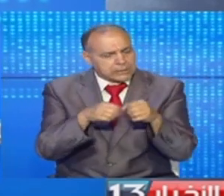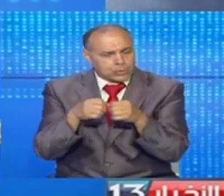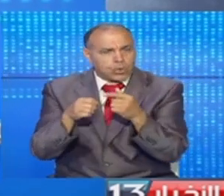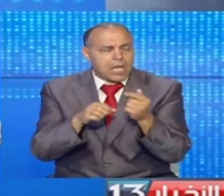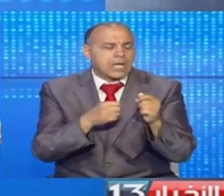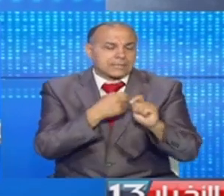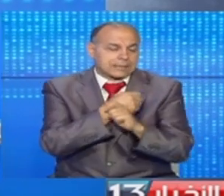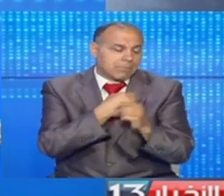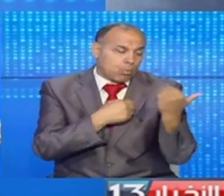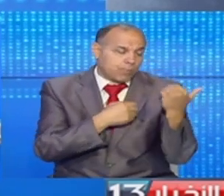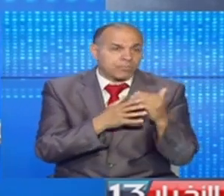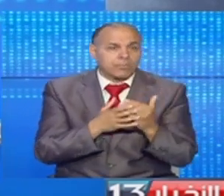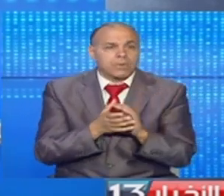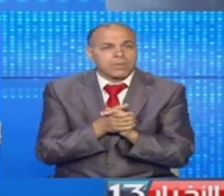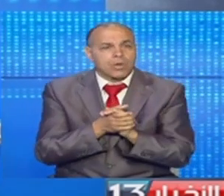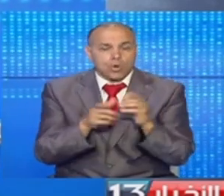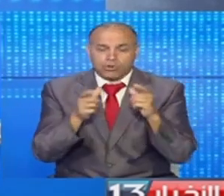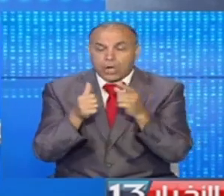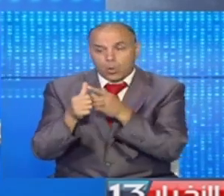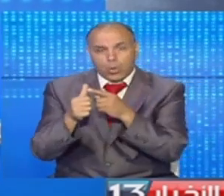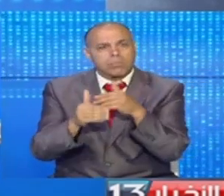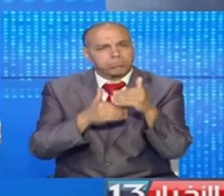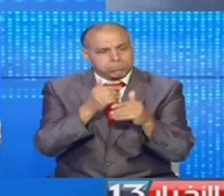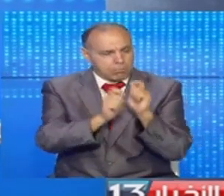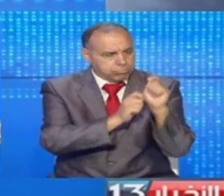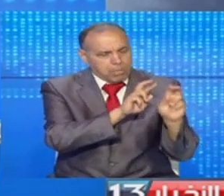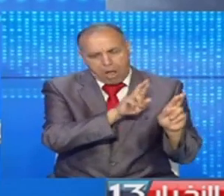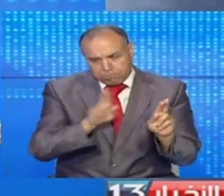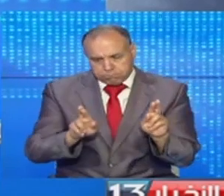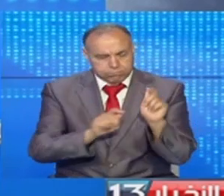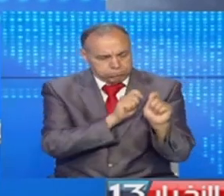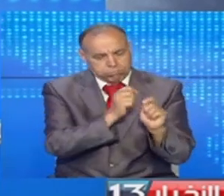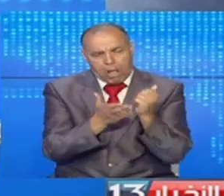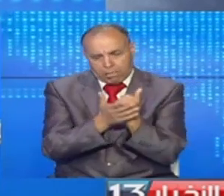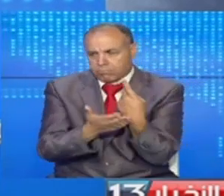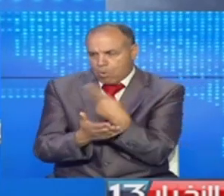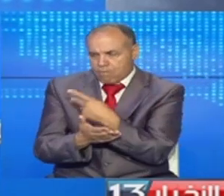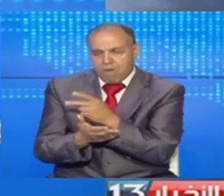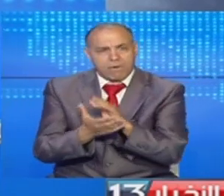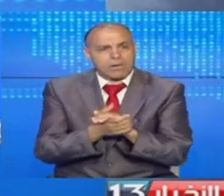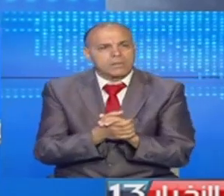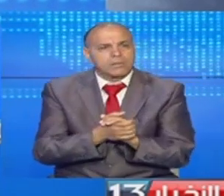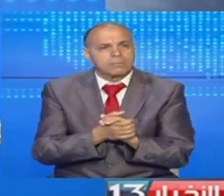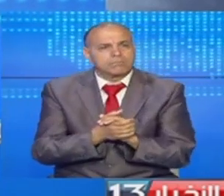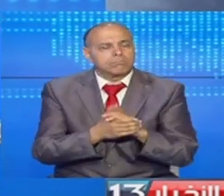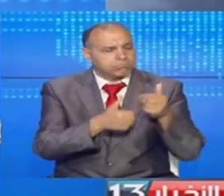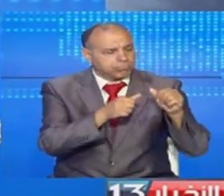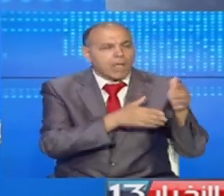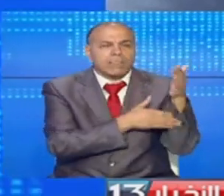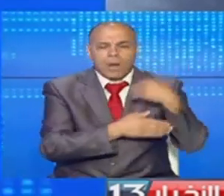الأسبوع الماضي، والمؤسسات الأولى تو بدأت تاخذ في القروض نتاعها يعني بالجارانتي نتاع